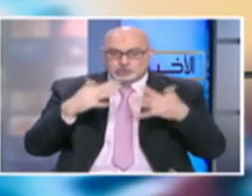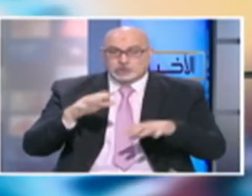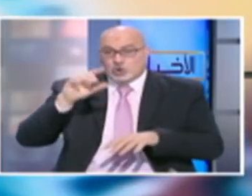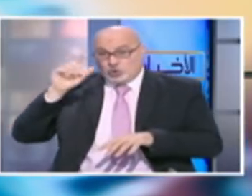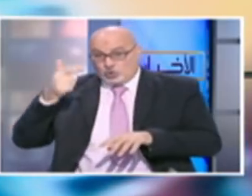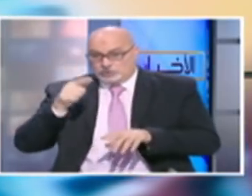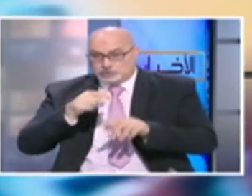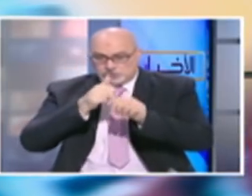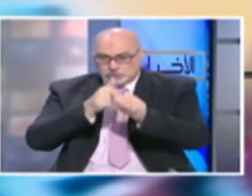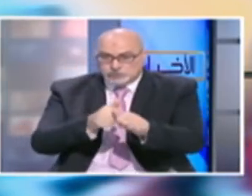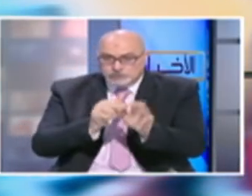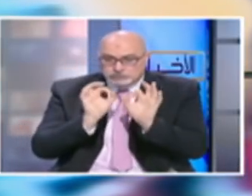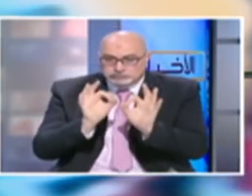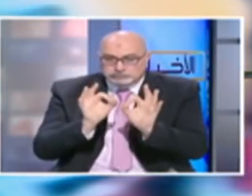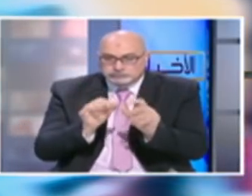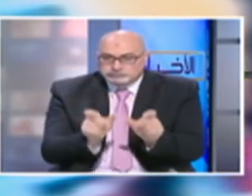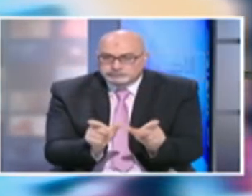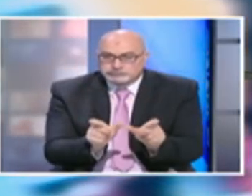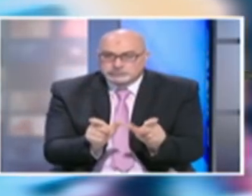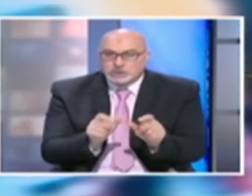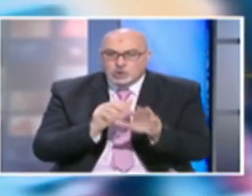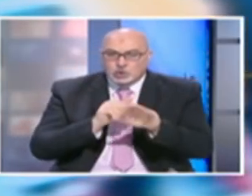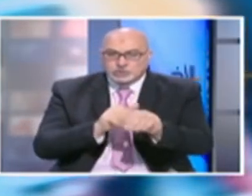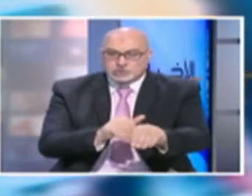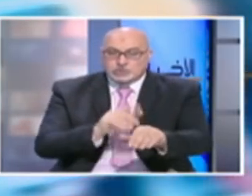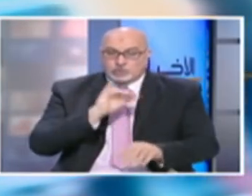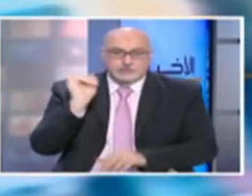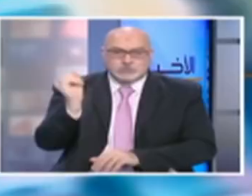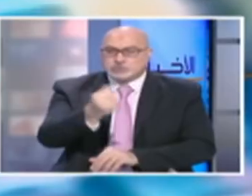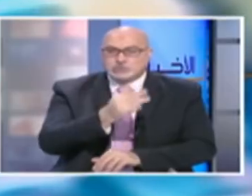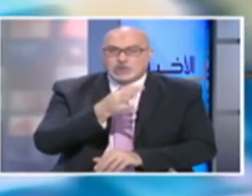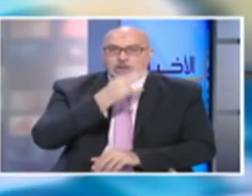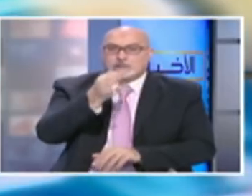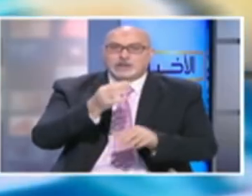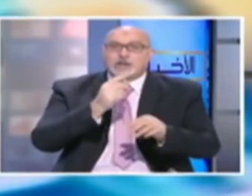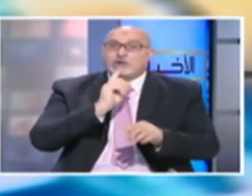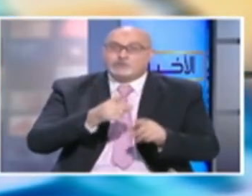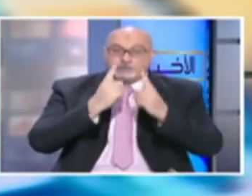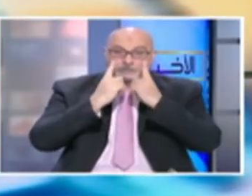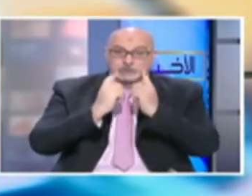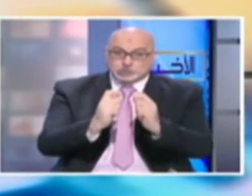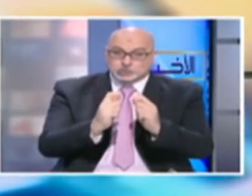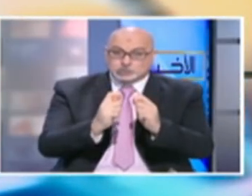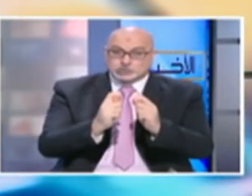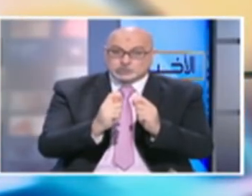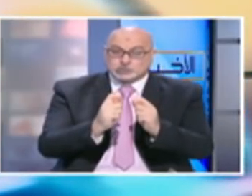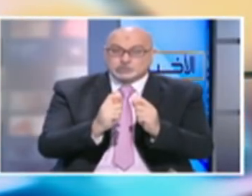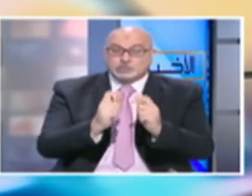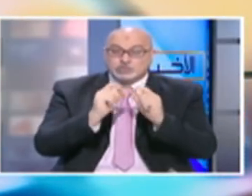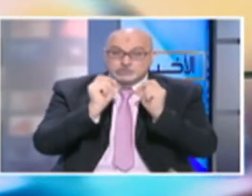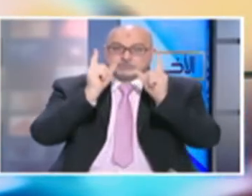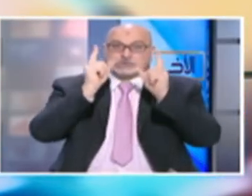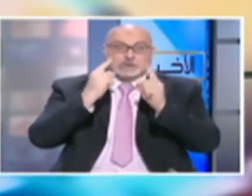الآخر لمتابعة دقيقة ومستمرة، مذكرا بضرورة التحلي بالحيطة والحذر